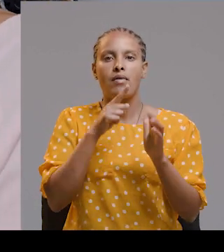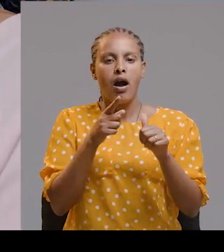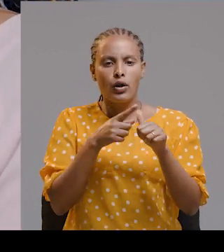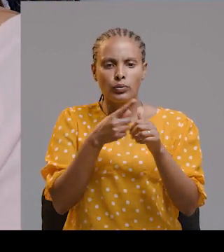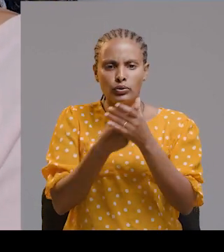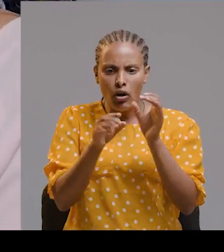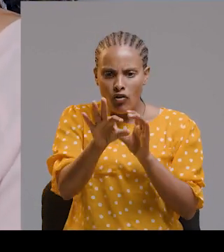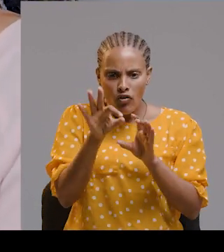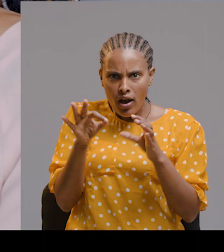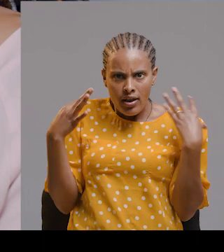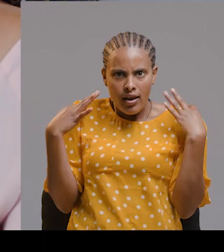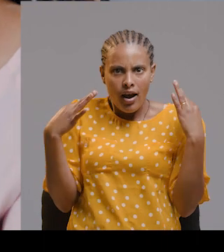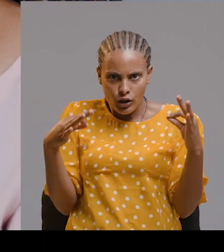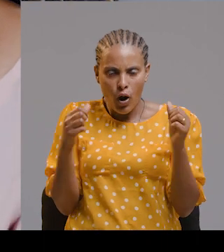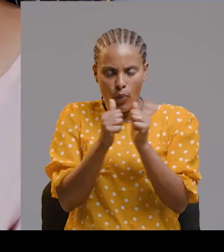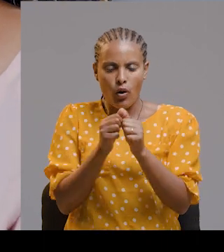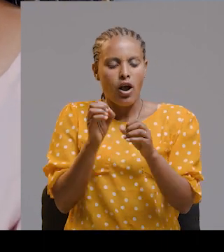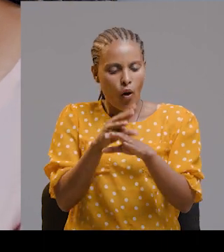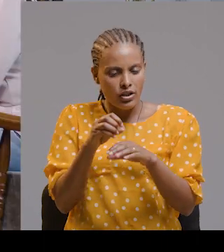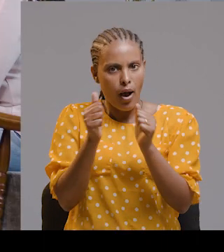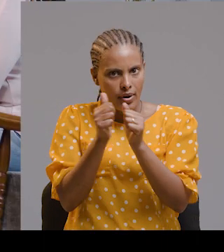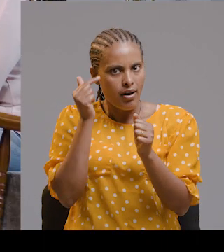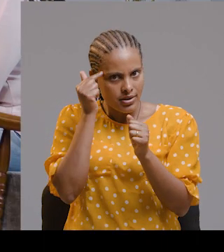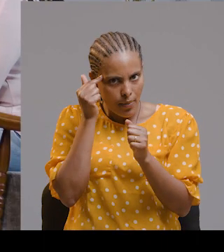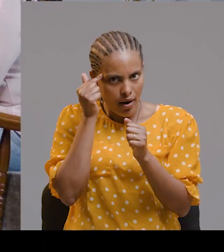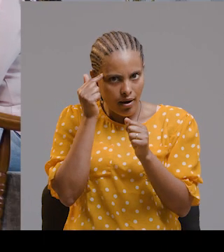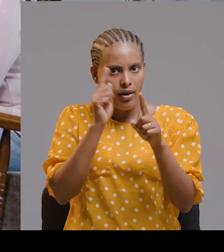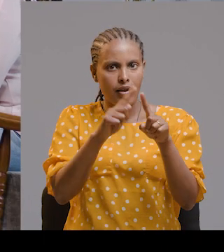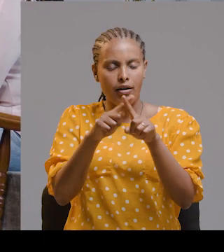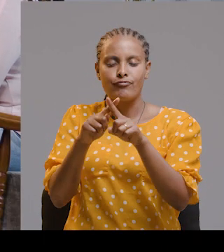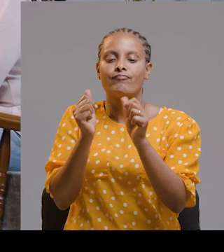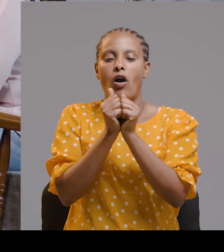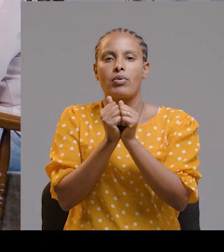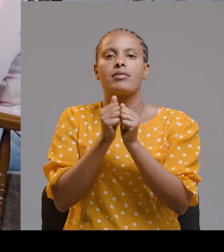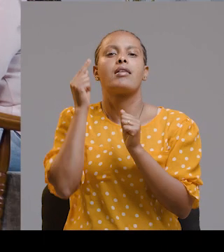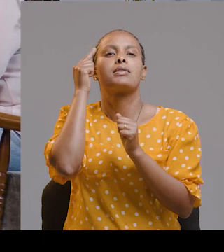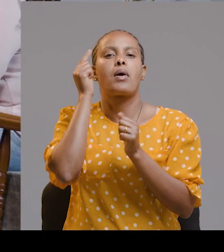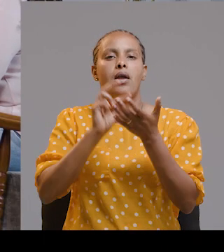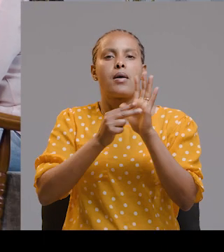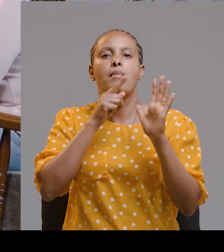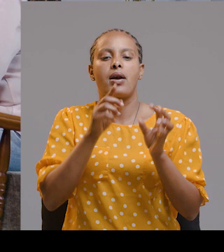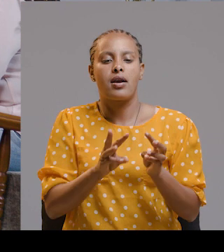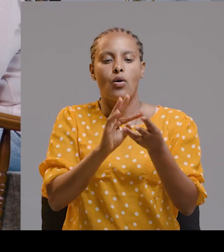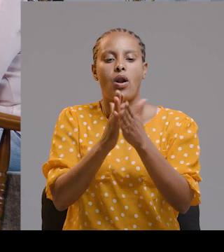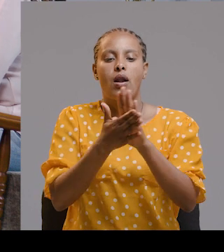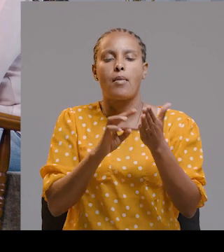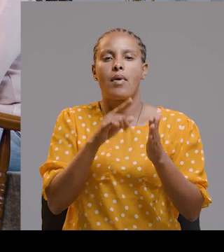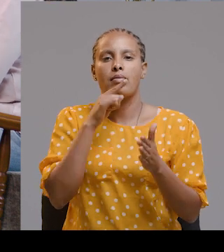عندو ماتشالا لم تينا شون مبرنا سبالا counseling غابرنا سبالا سيفيونا place نمدمو عبرنا منا سبب باتم مانجد يهون